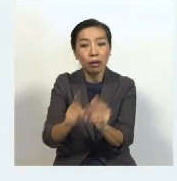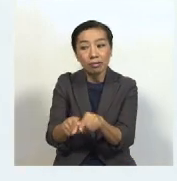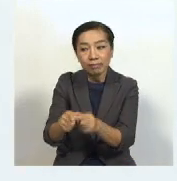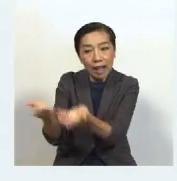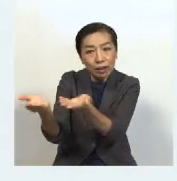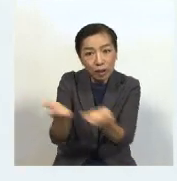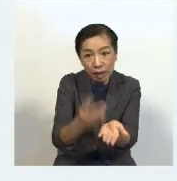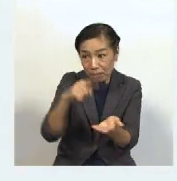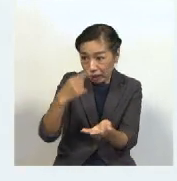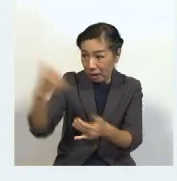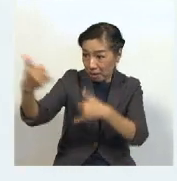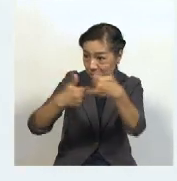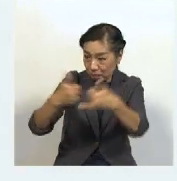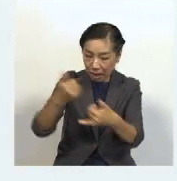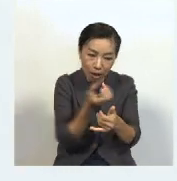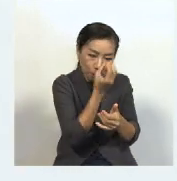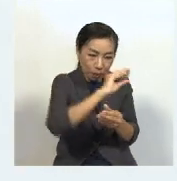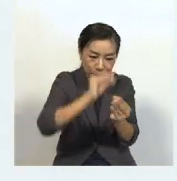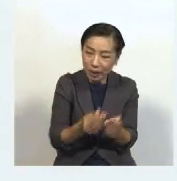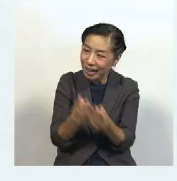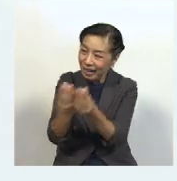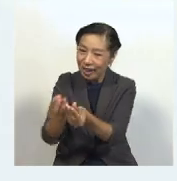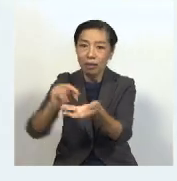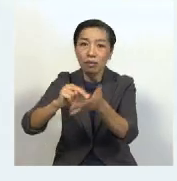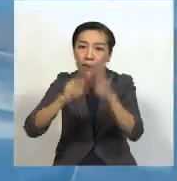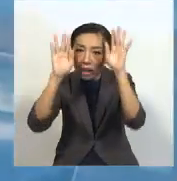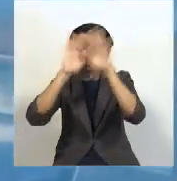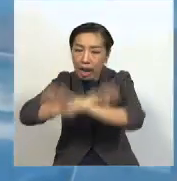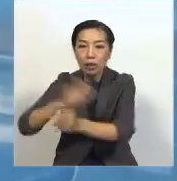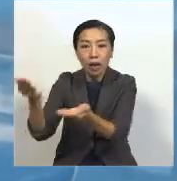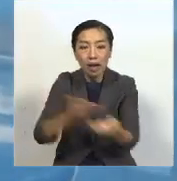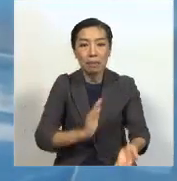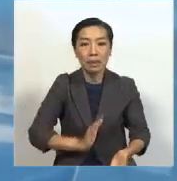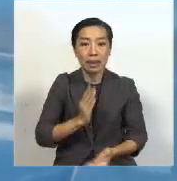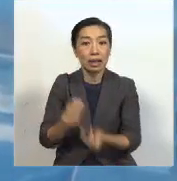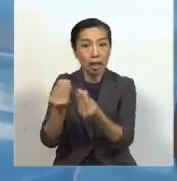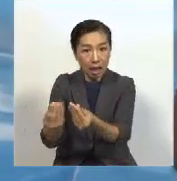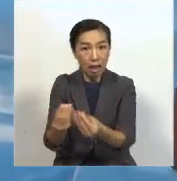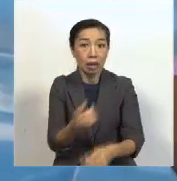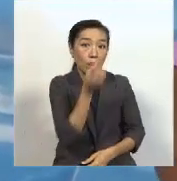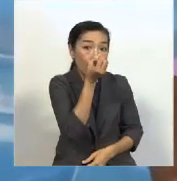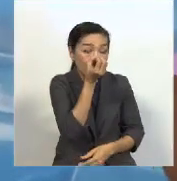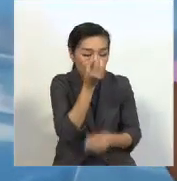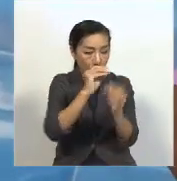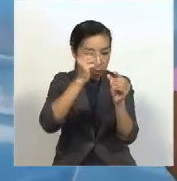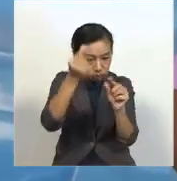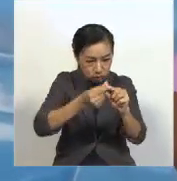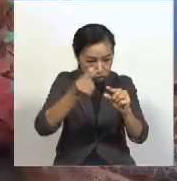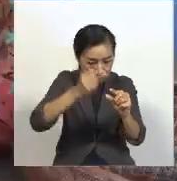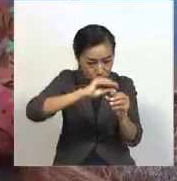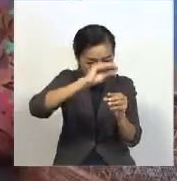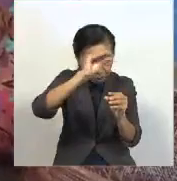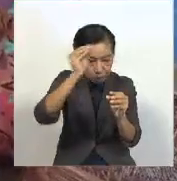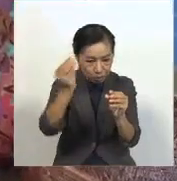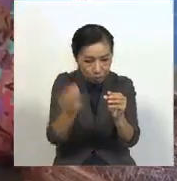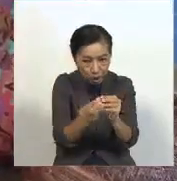และให้เกียรติผู้มาเยือนประกอบกับความหมายของพวงมาลัยที่ใช้ดอกไม้มาร้อยเรียงเป็นพวงเกลียวสะท้อนให้เห็นถึงความกลม